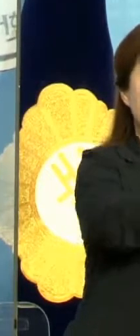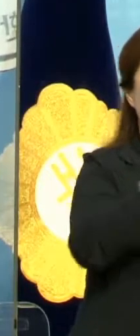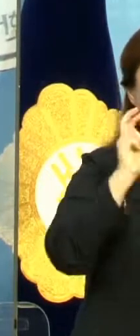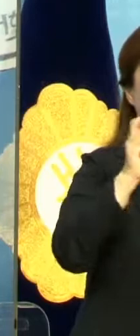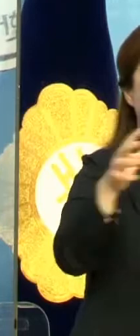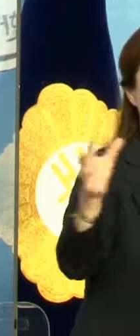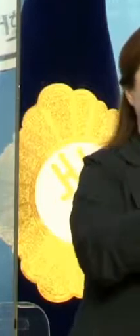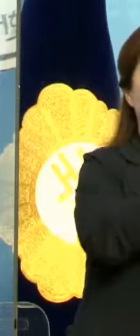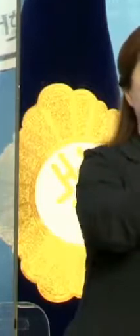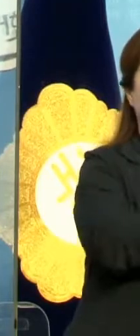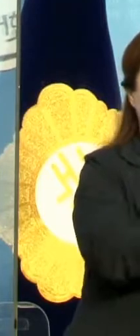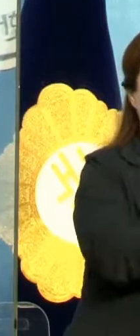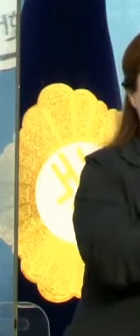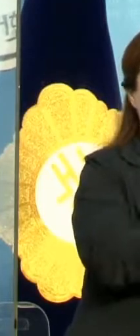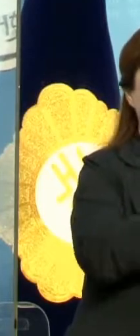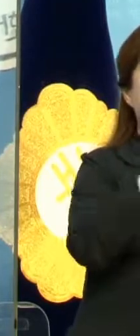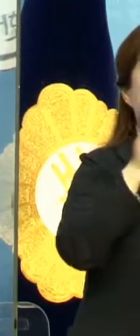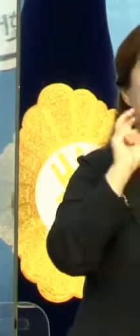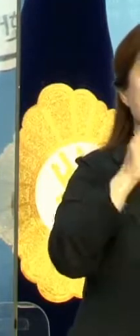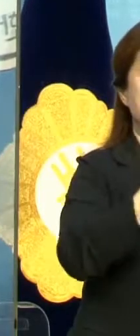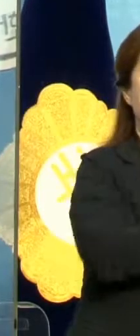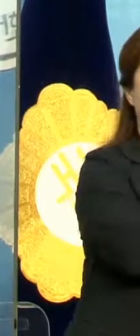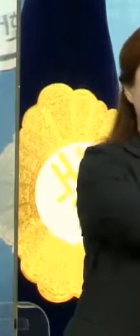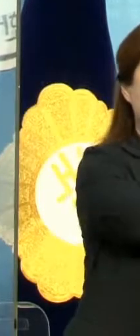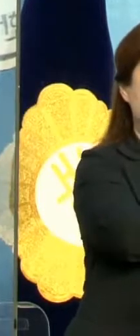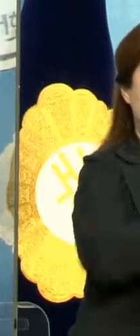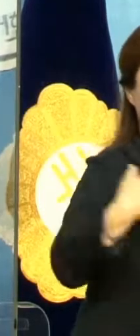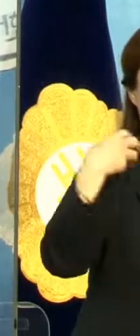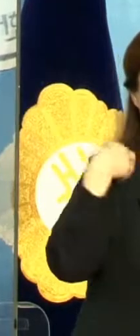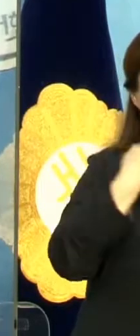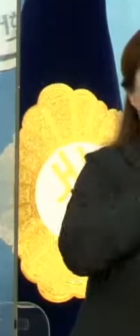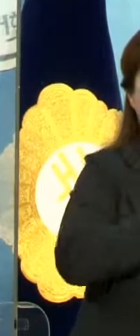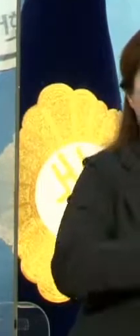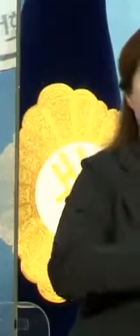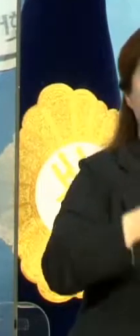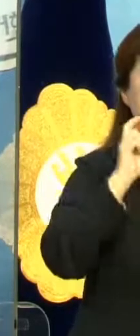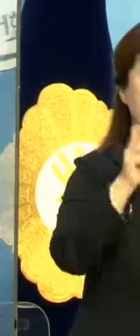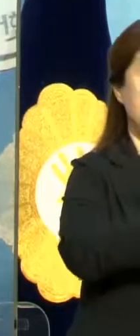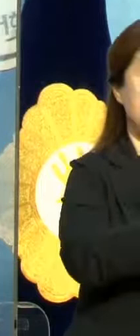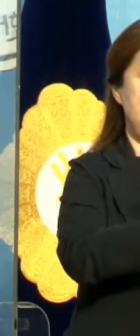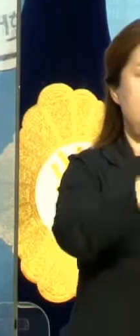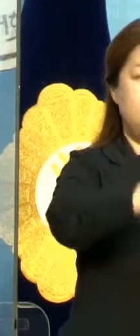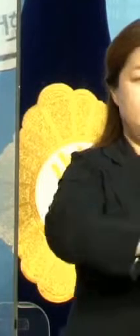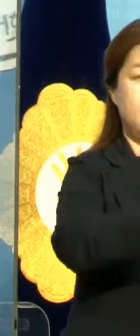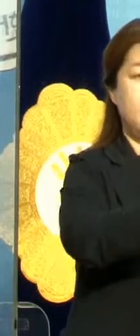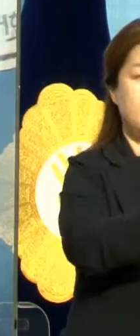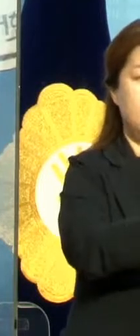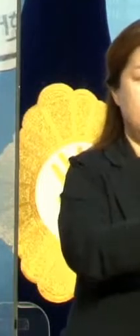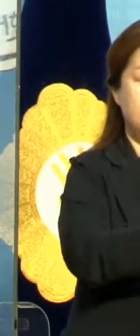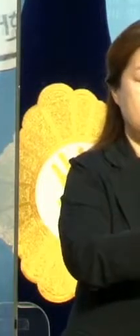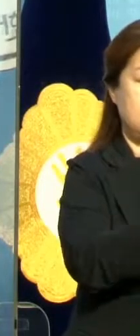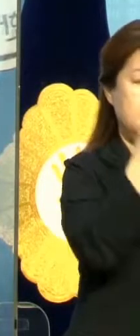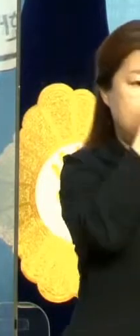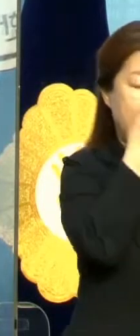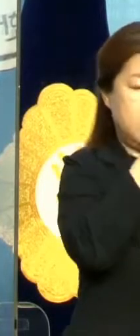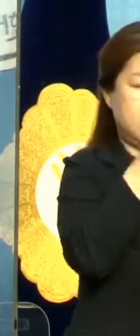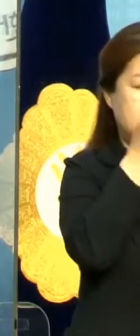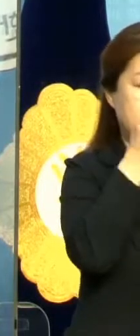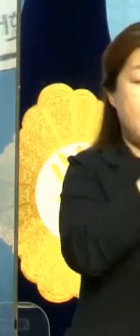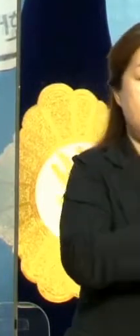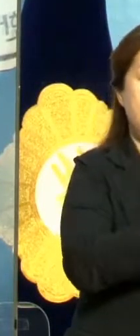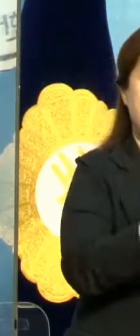삼성물산 4 이사로서 회사의 불법행위에 대해서 견제와 또 감시를 했음에도 불패